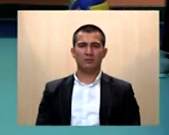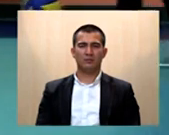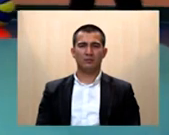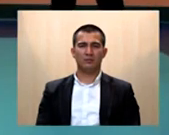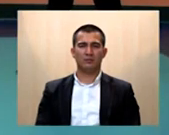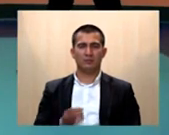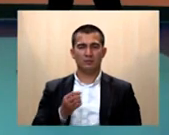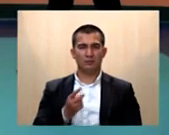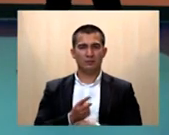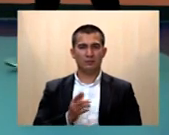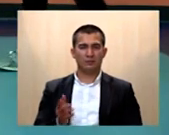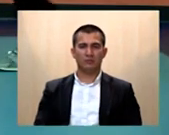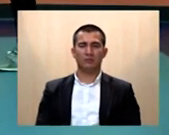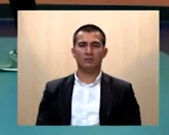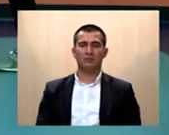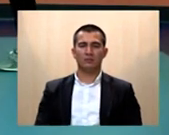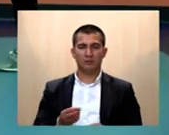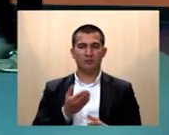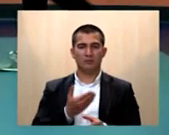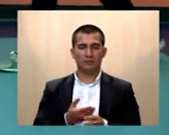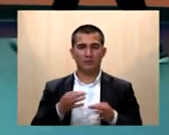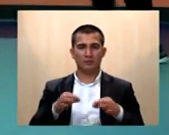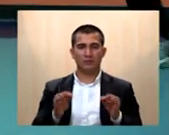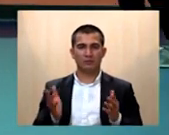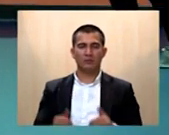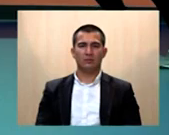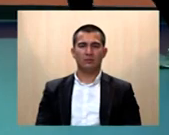Bir marta mumkin tepishga.